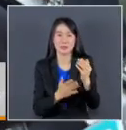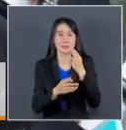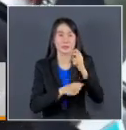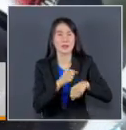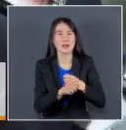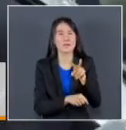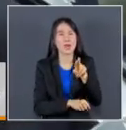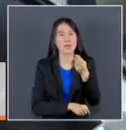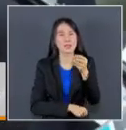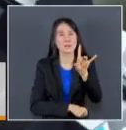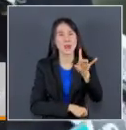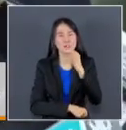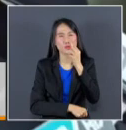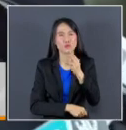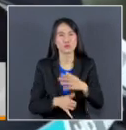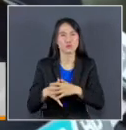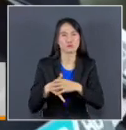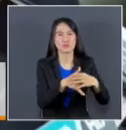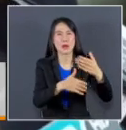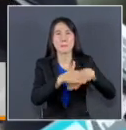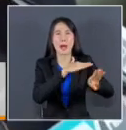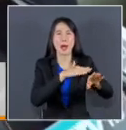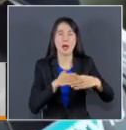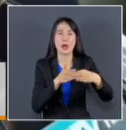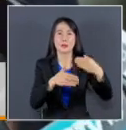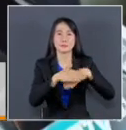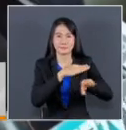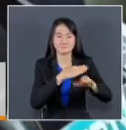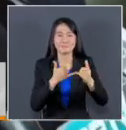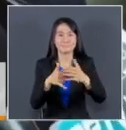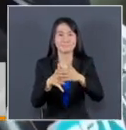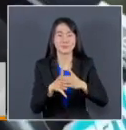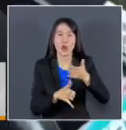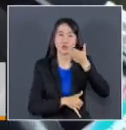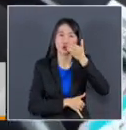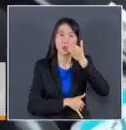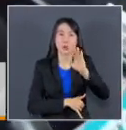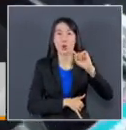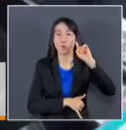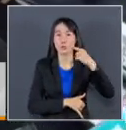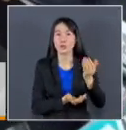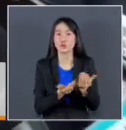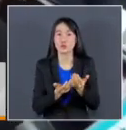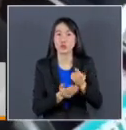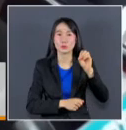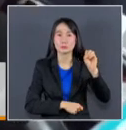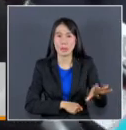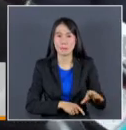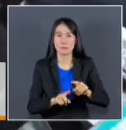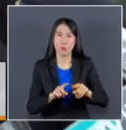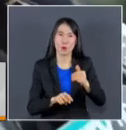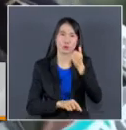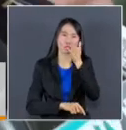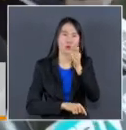ปีฉุดแล้วกักขังเอาไว้แถมยังทำลายโทรศัพท์มือถือของลูกสาวทิ้งเพื่อไม่ให้ลูกสาวติดต่อใครได้เล